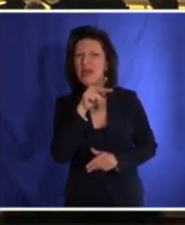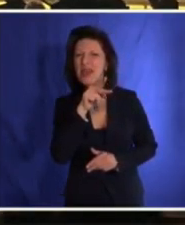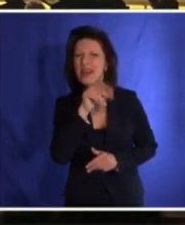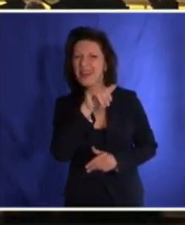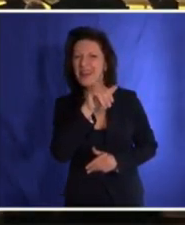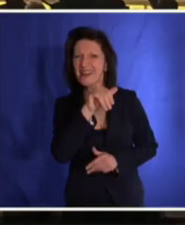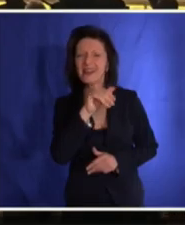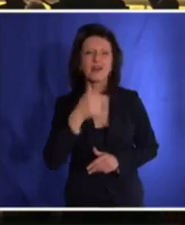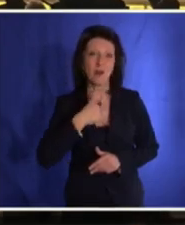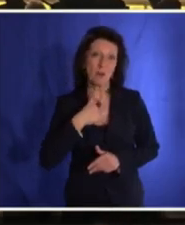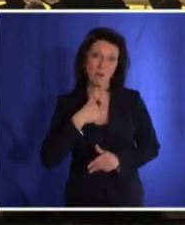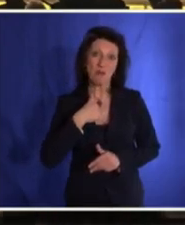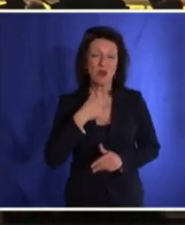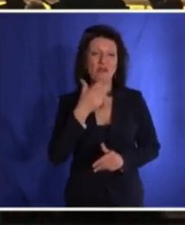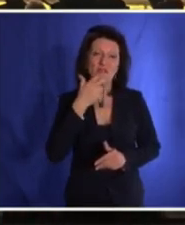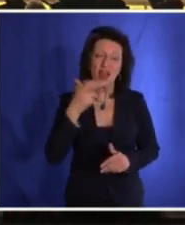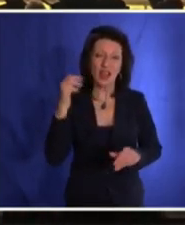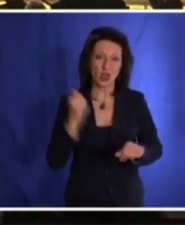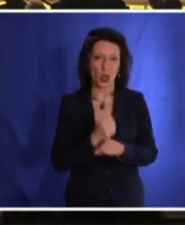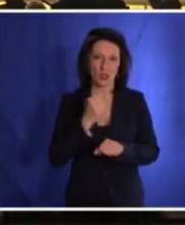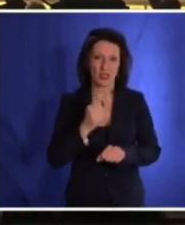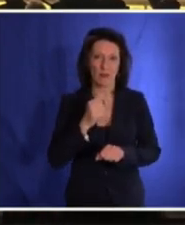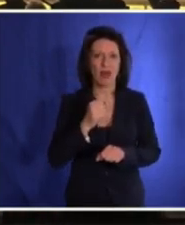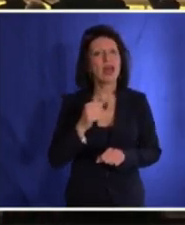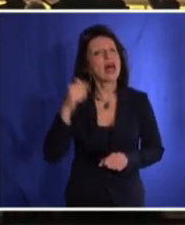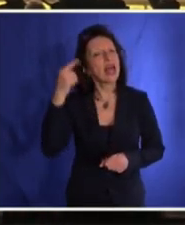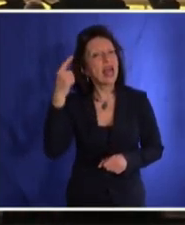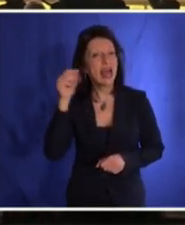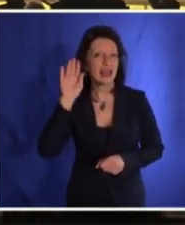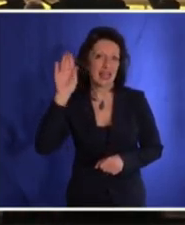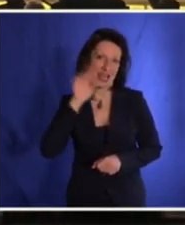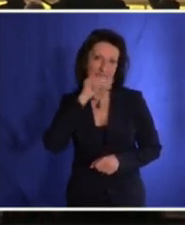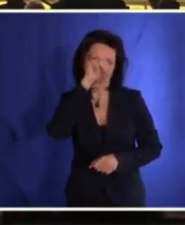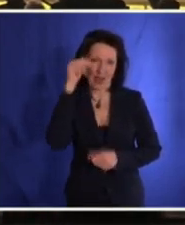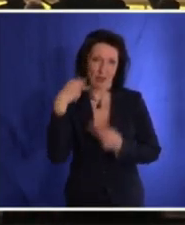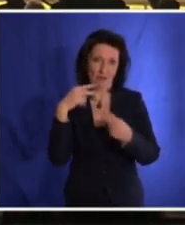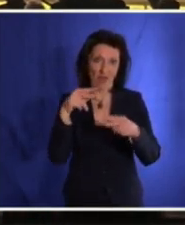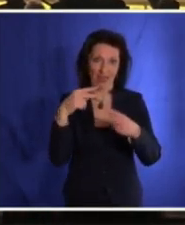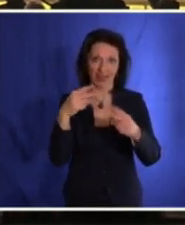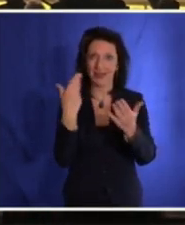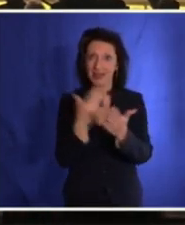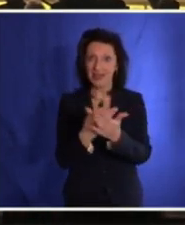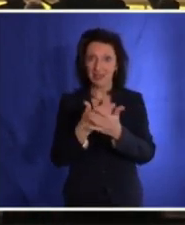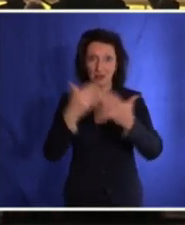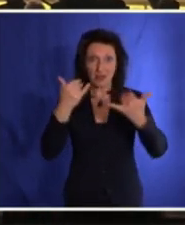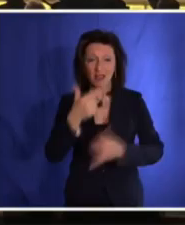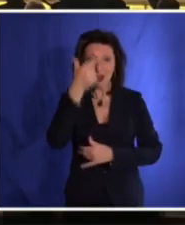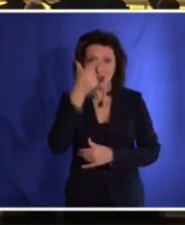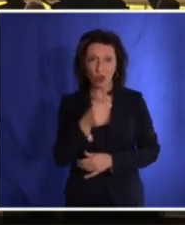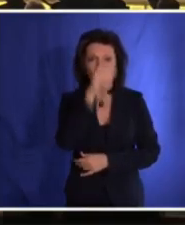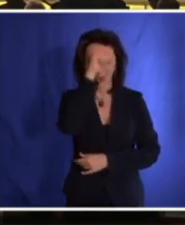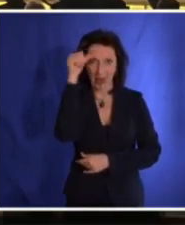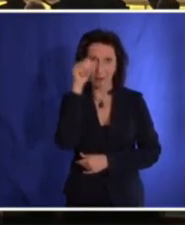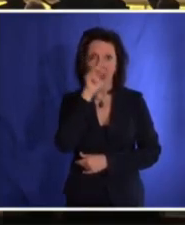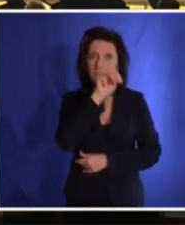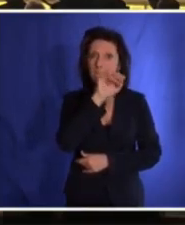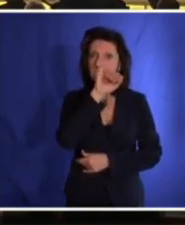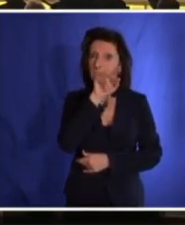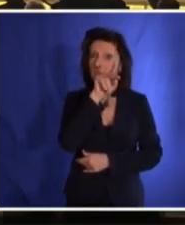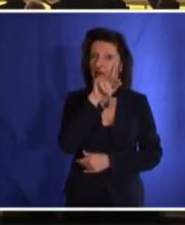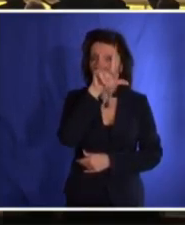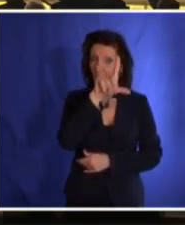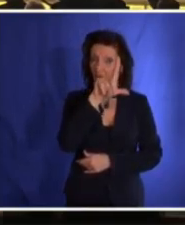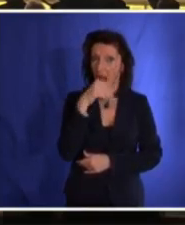so kommt es auch zu meinem Doppelnamen. Mickl von meinem Mann und Leitner von meinen